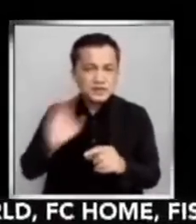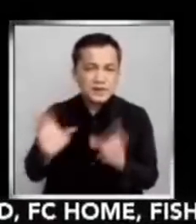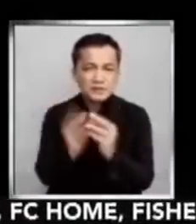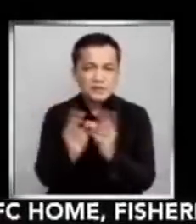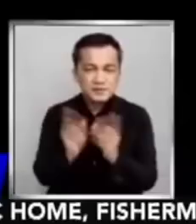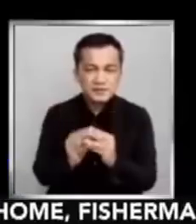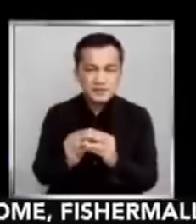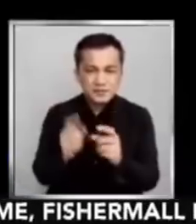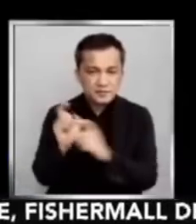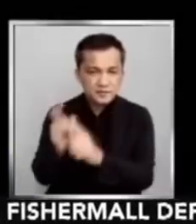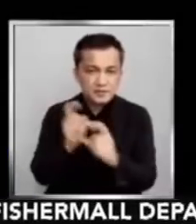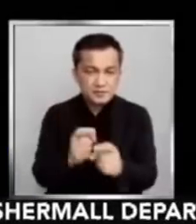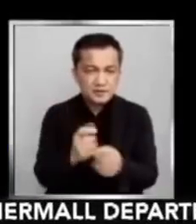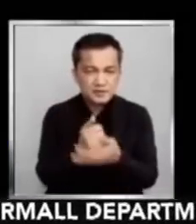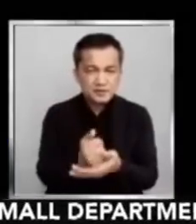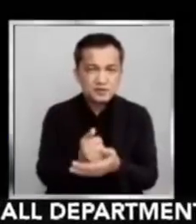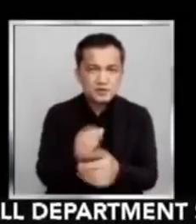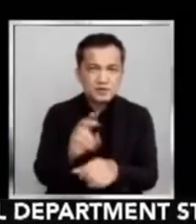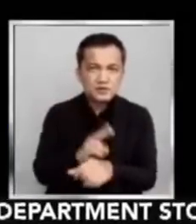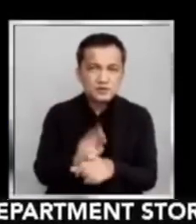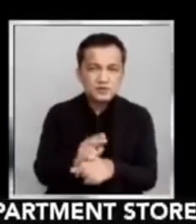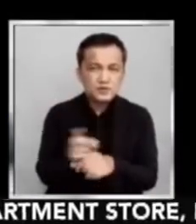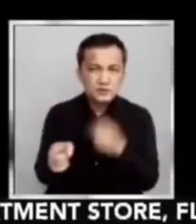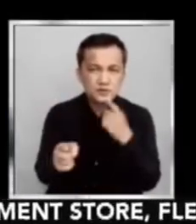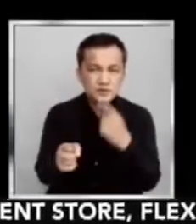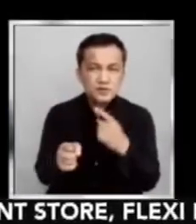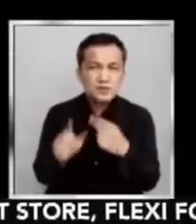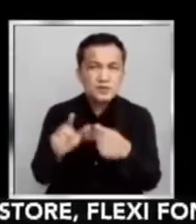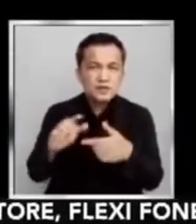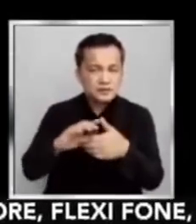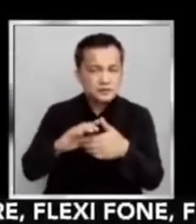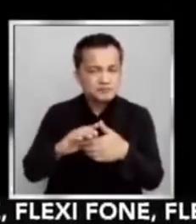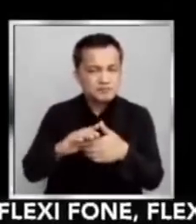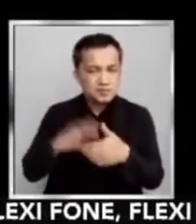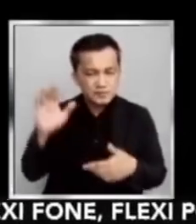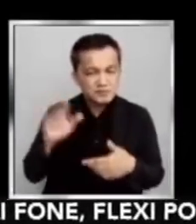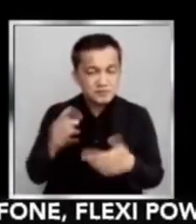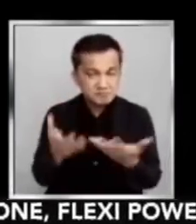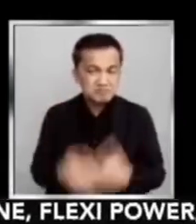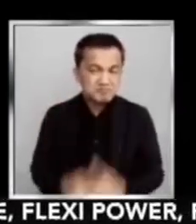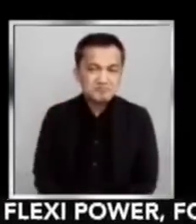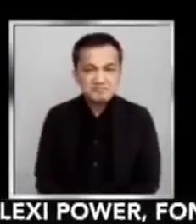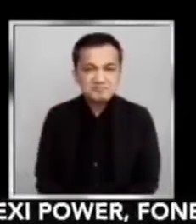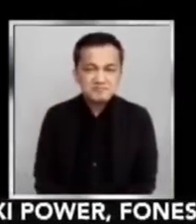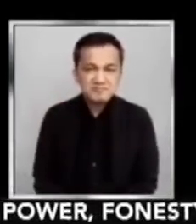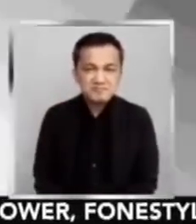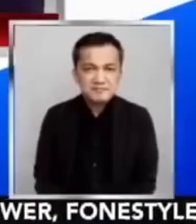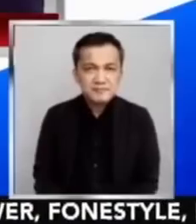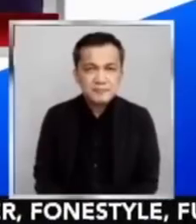regalo at tulong gamit ang kita niya sa pagvo-vlog at mga donasyon.